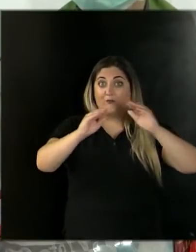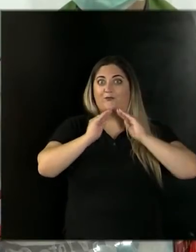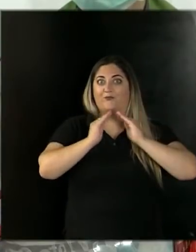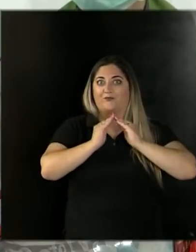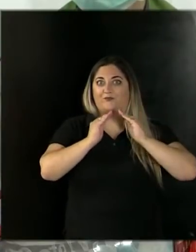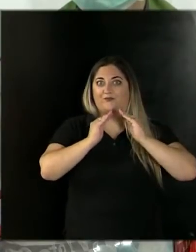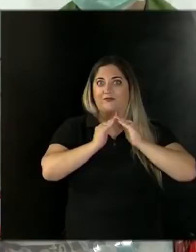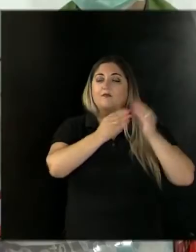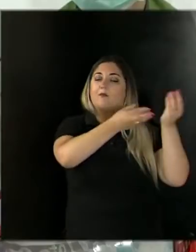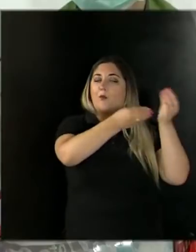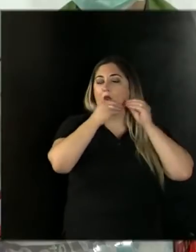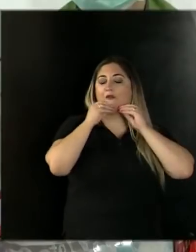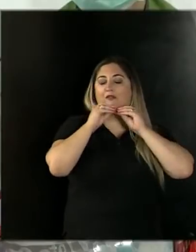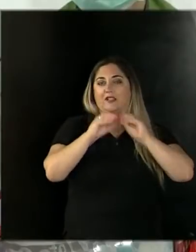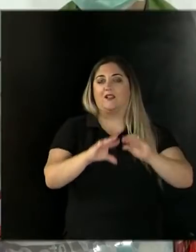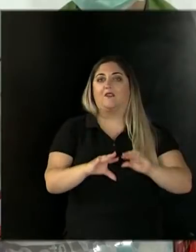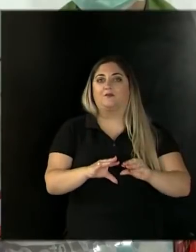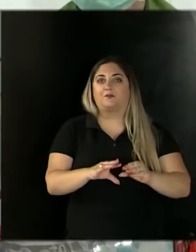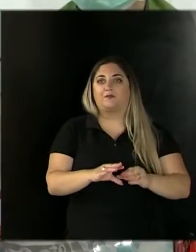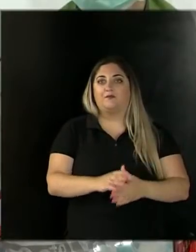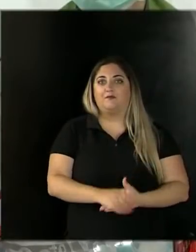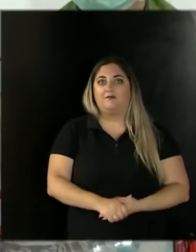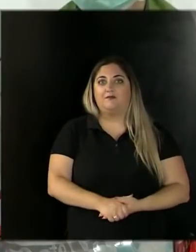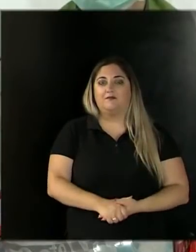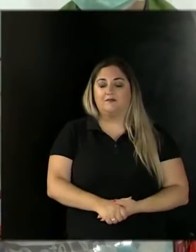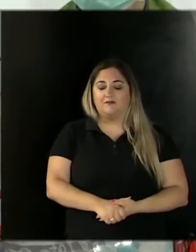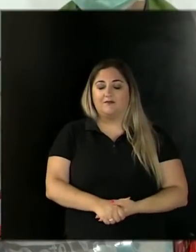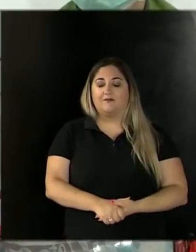bħala qed jitkellem f'isem Alla.